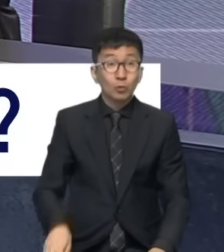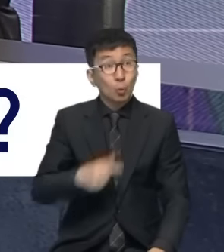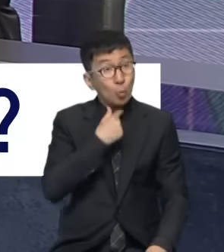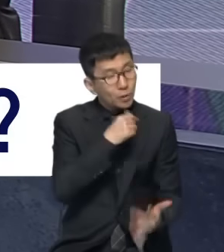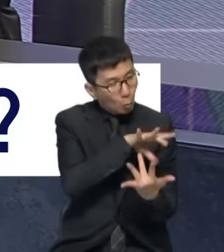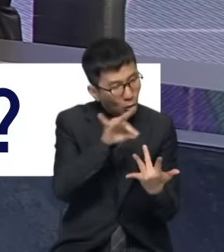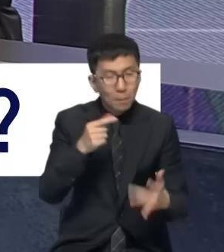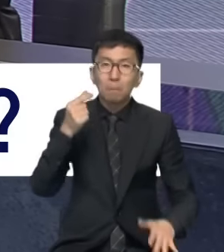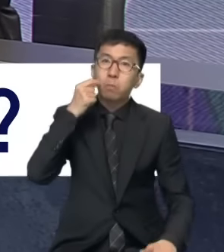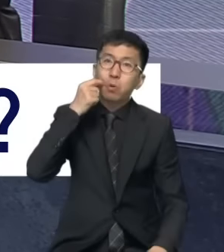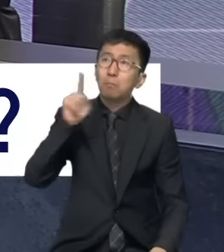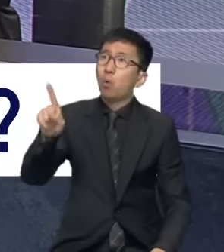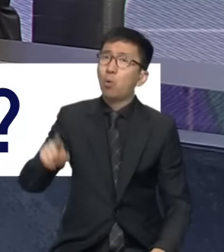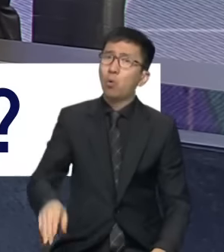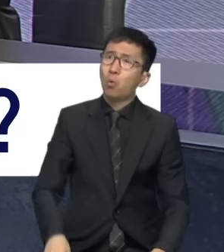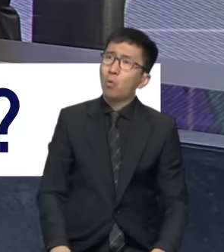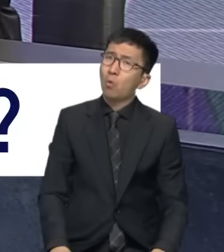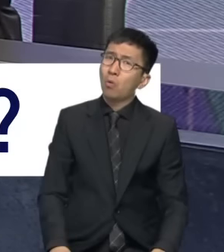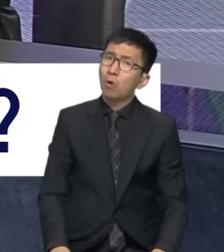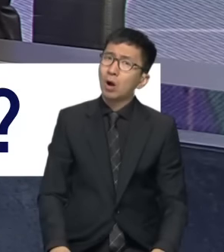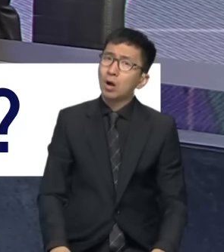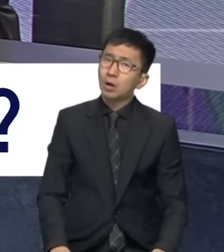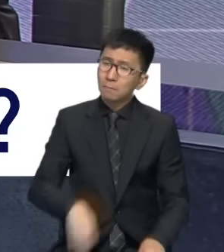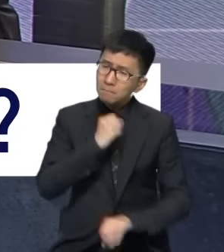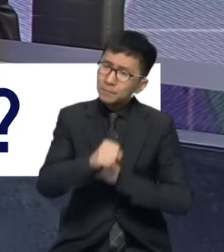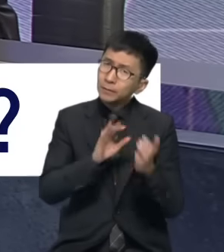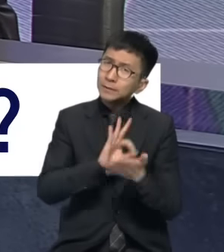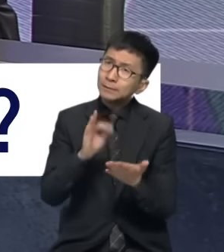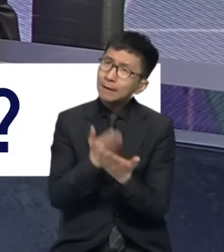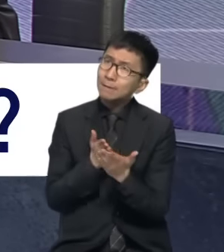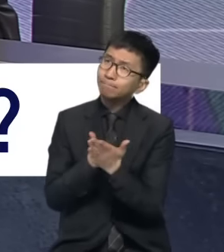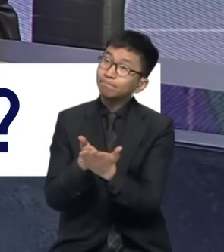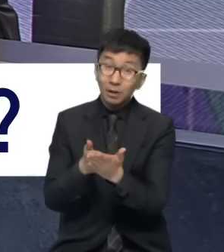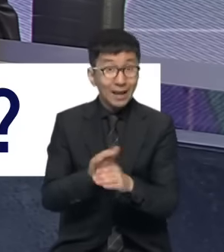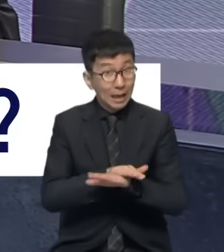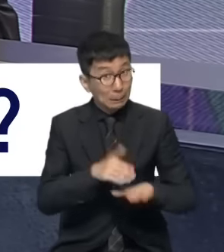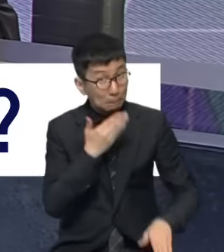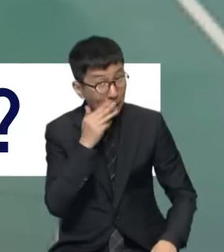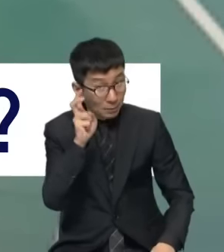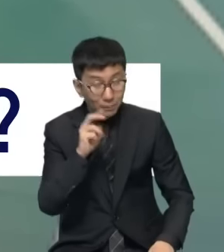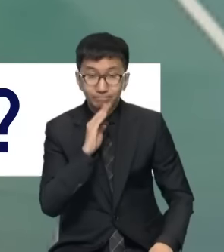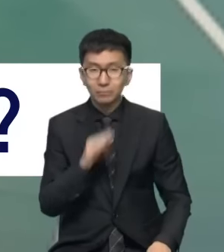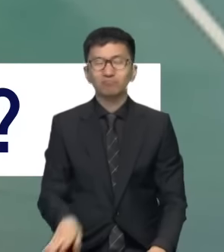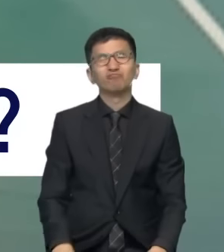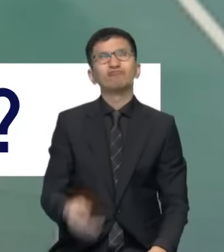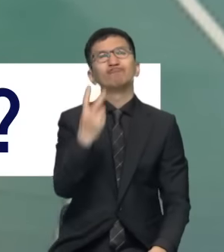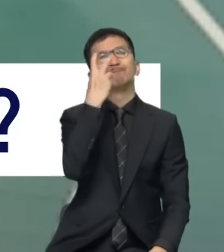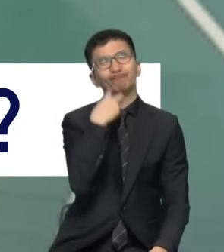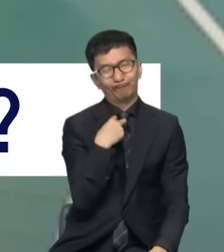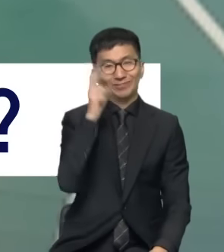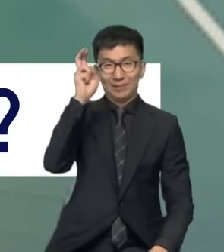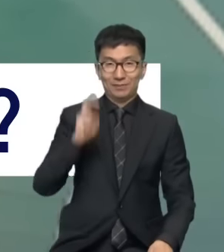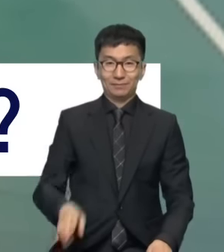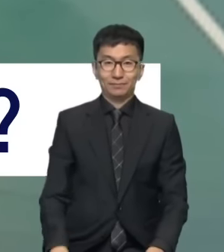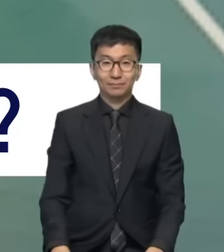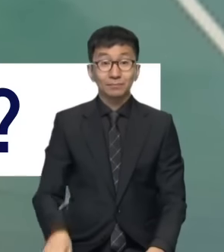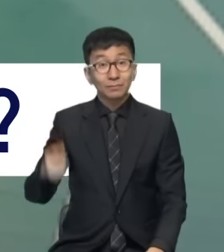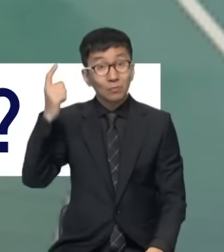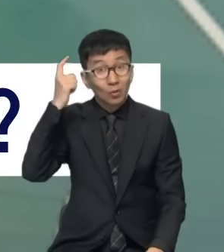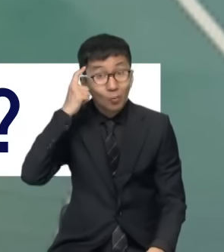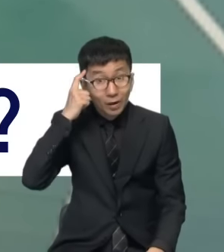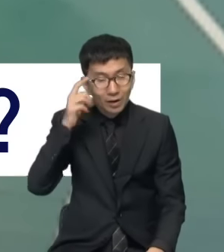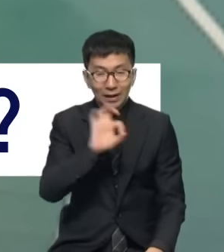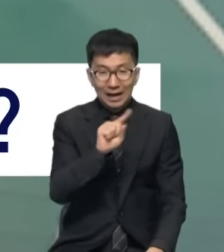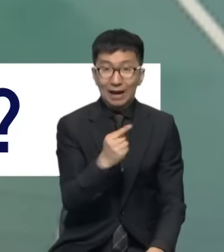용품을 마음대로 쓰게 해달라 이런 것도 있었는데 이것도 좀 해결될 가능성이 커진 거죠? 그야말로 일석이조가 될 전망입니다. 안세영 선수